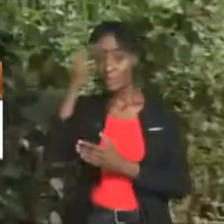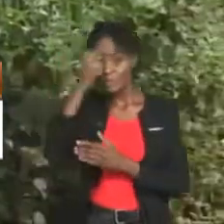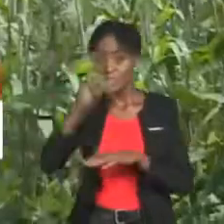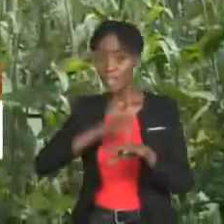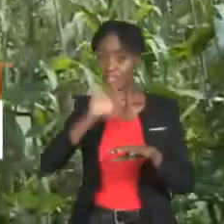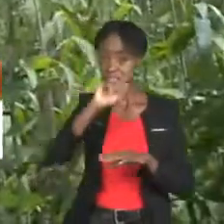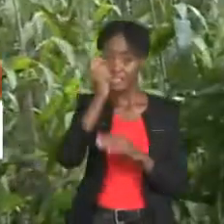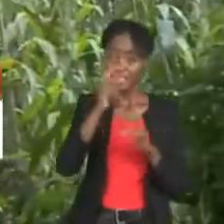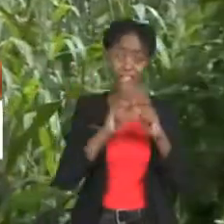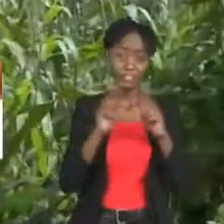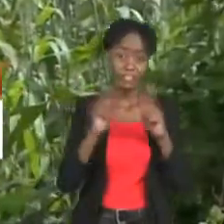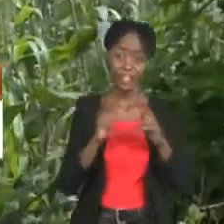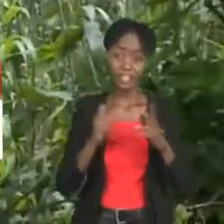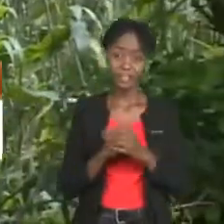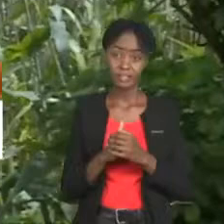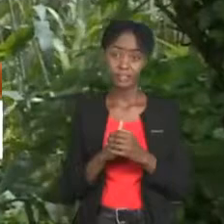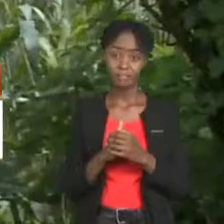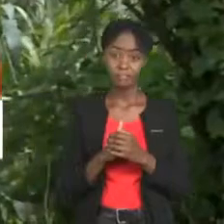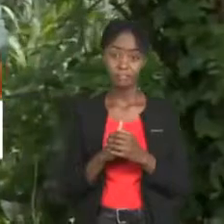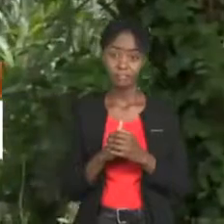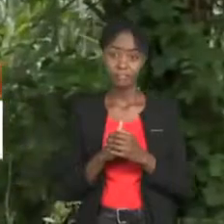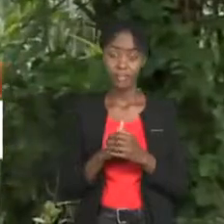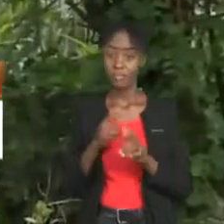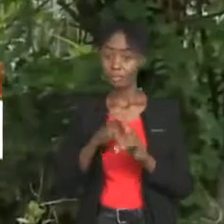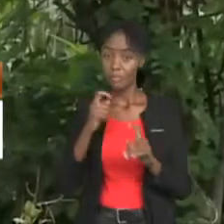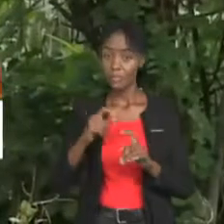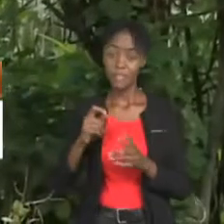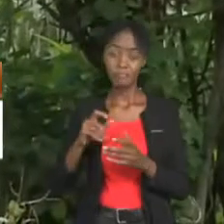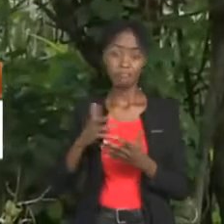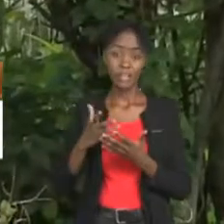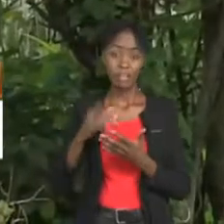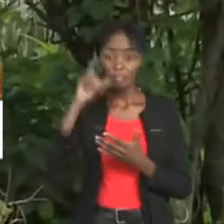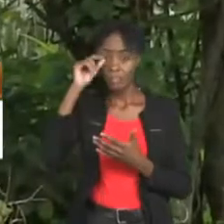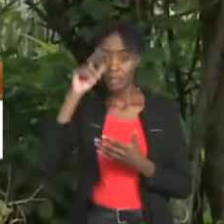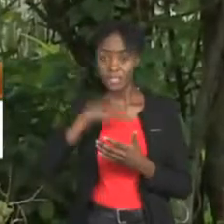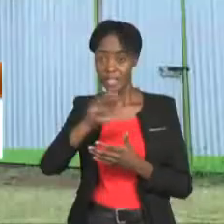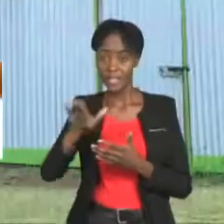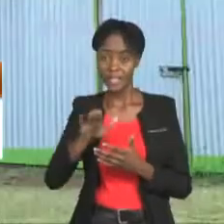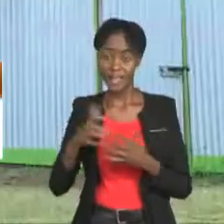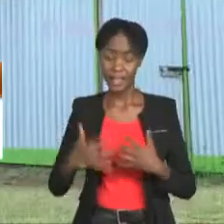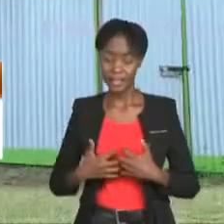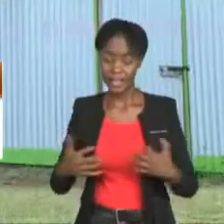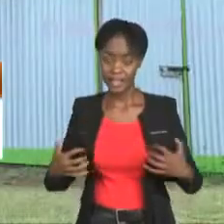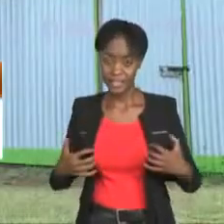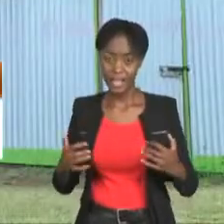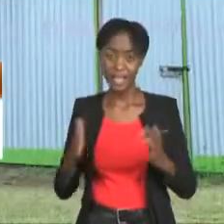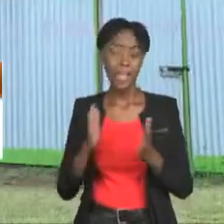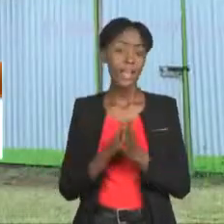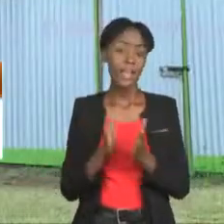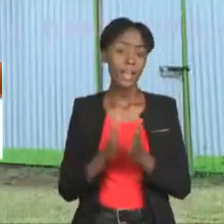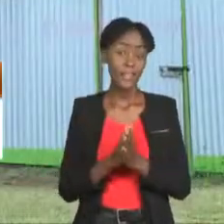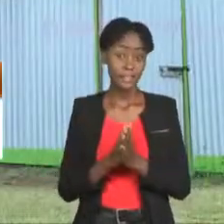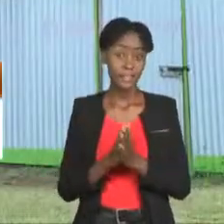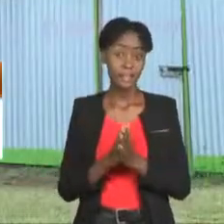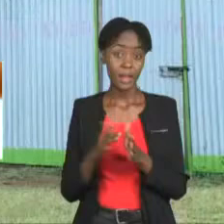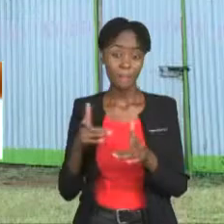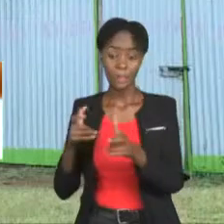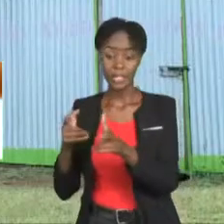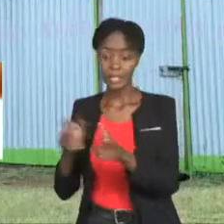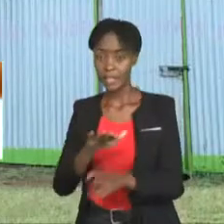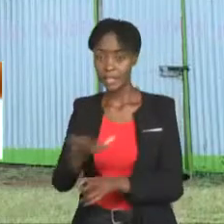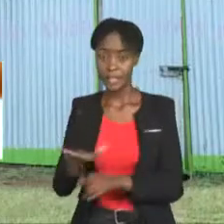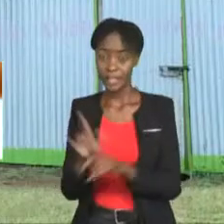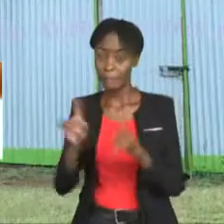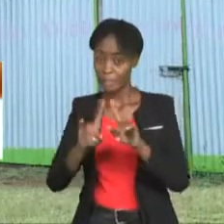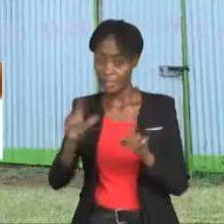nchini Kenya, haswa kwenye maeneo ya Pwani, kaunti ya Garissa na ile ya Mandera. Serikali hata hivyo imewahakikishia Wakenya